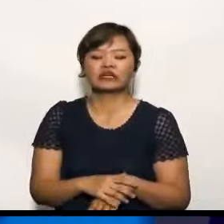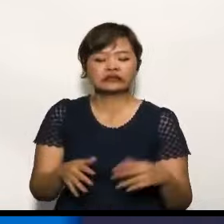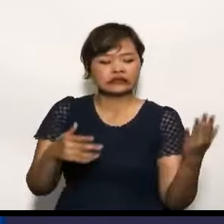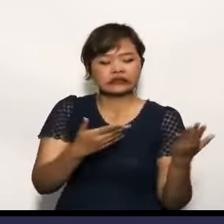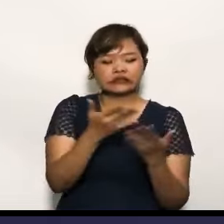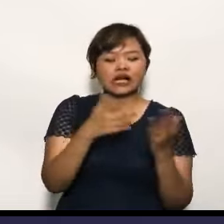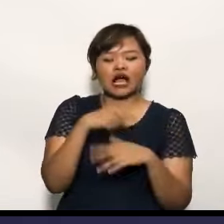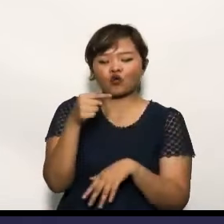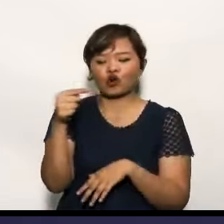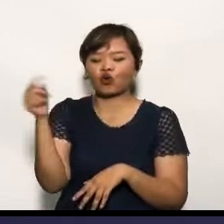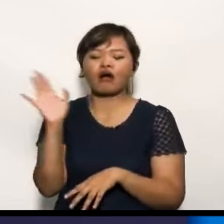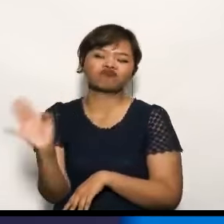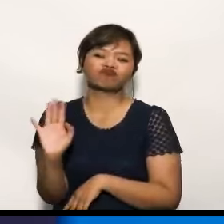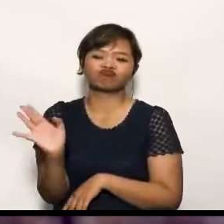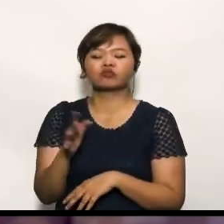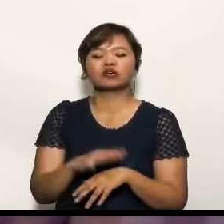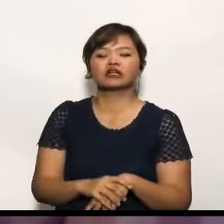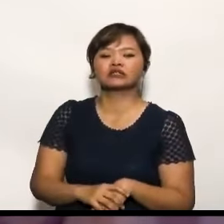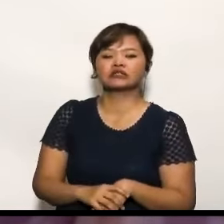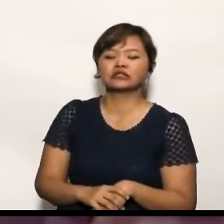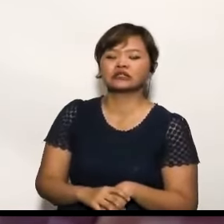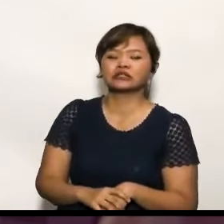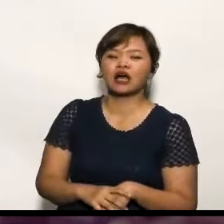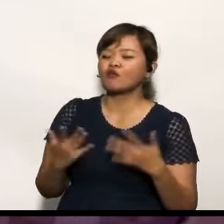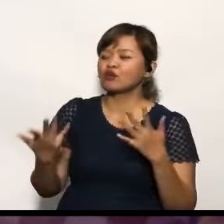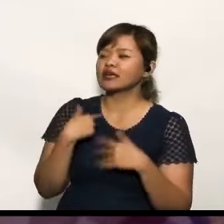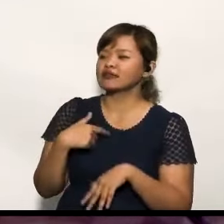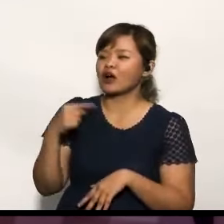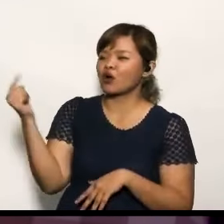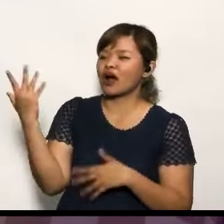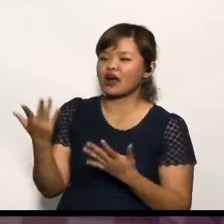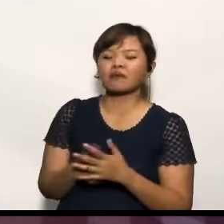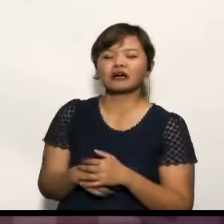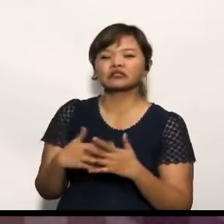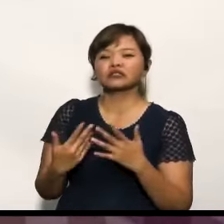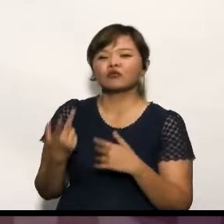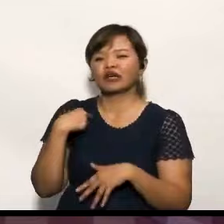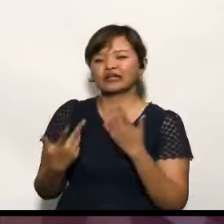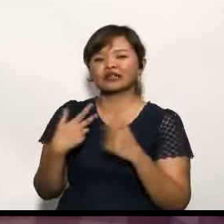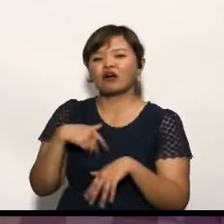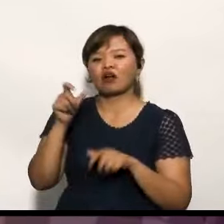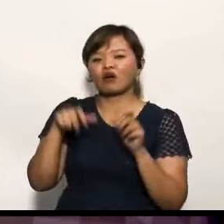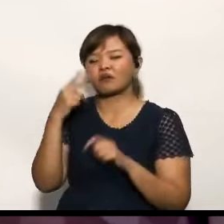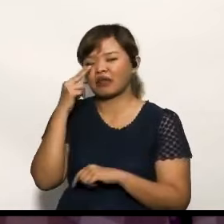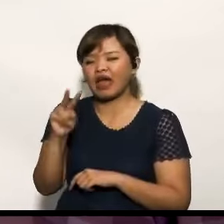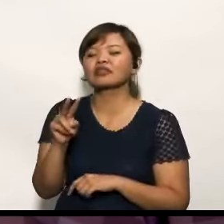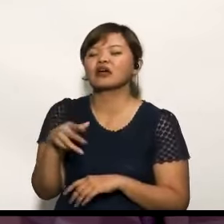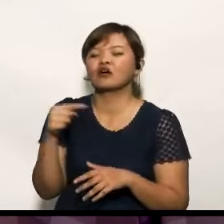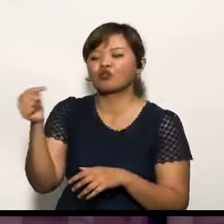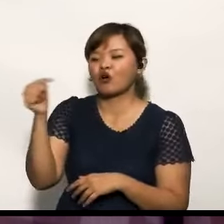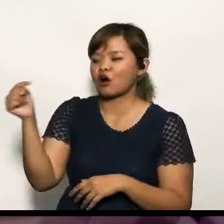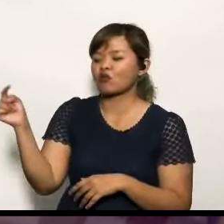Mereka gak akan kekurangan. Yang buat mereka kekurangan mungkin mata mereka yang saat ini cuma ngelihat kekurangan itu terus.